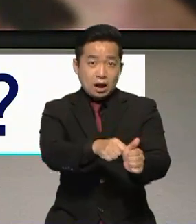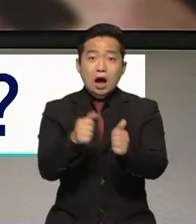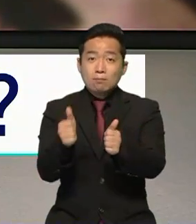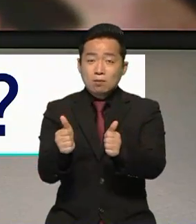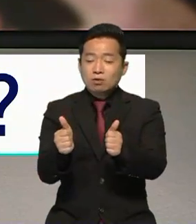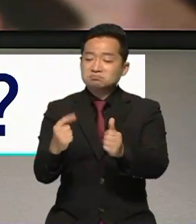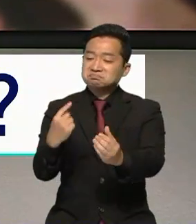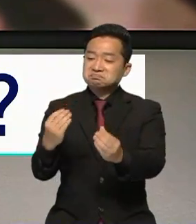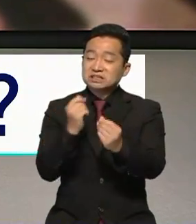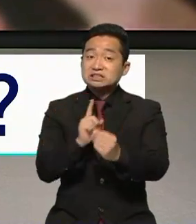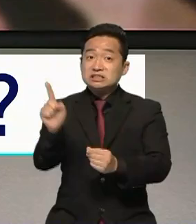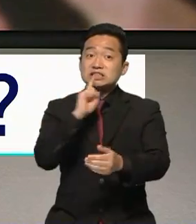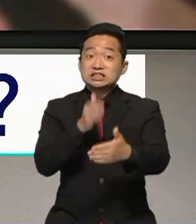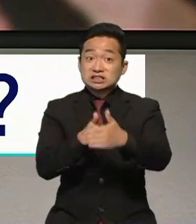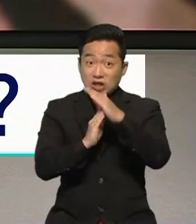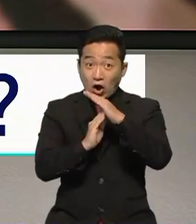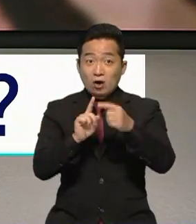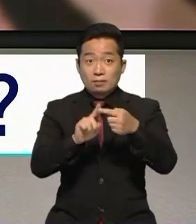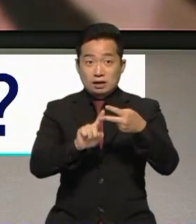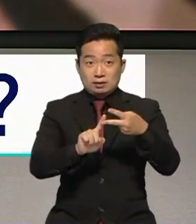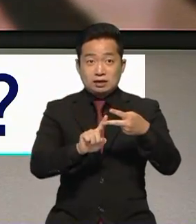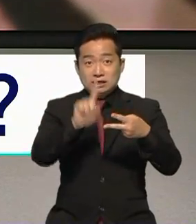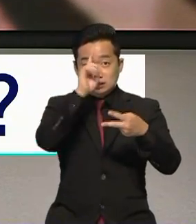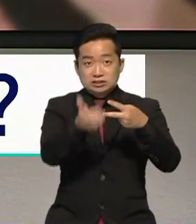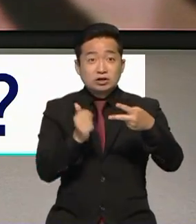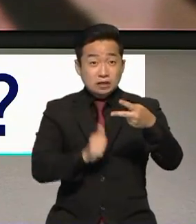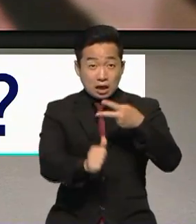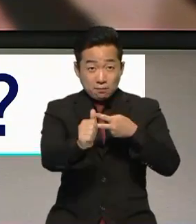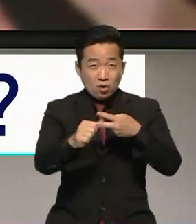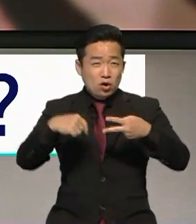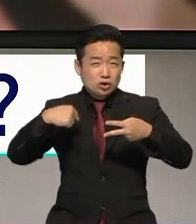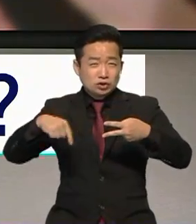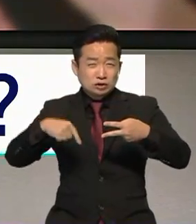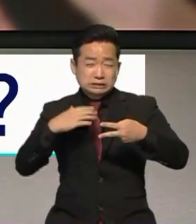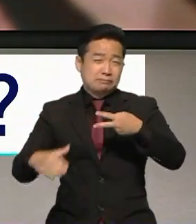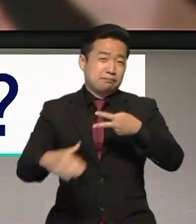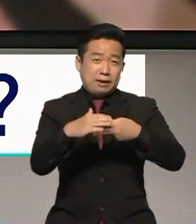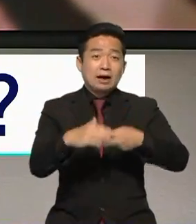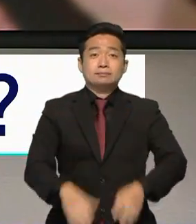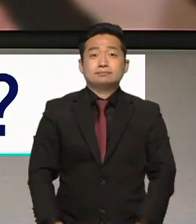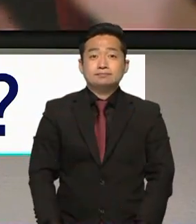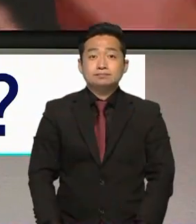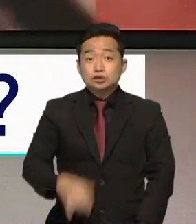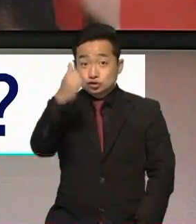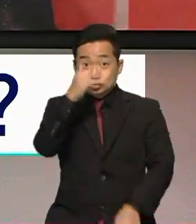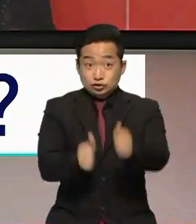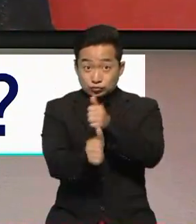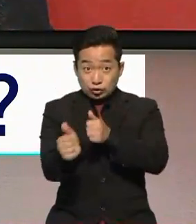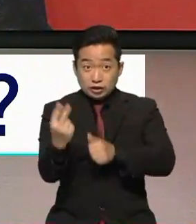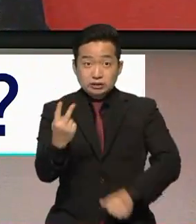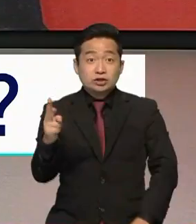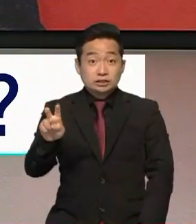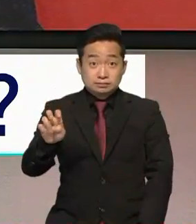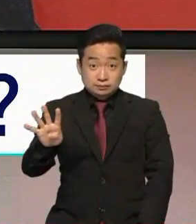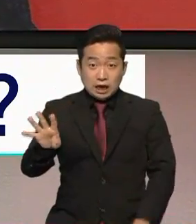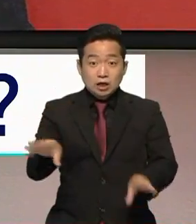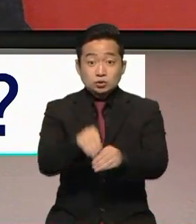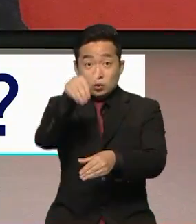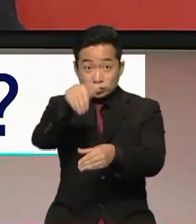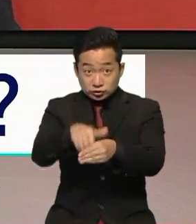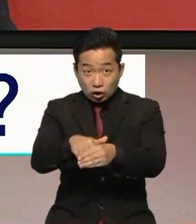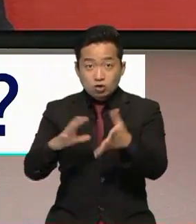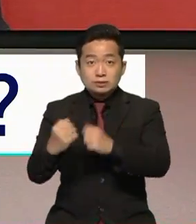가처분 신청 기각에 이어서 이 전 대표에게 정치적 타격이 더해진 건데 다만 윤리위는 2024년 총선